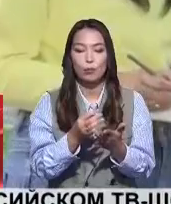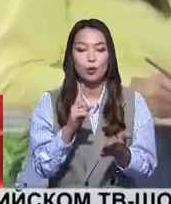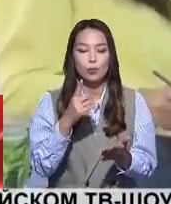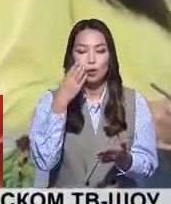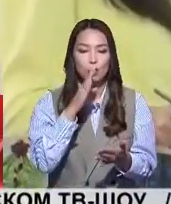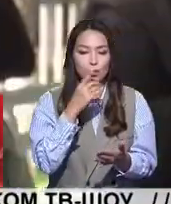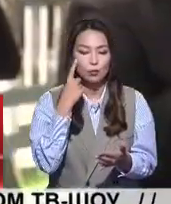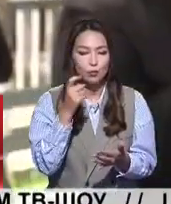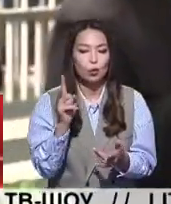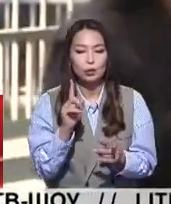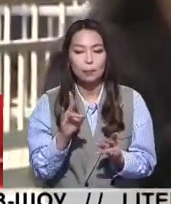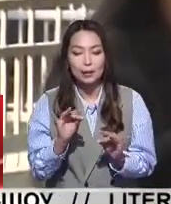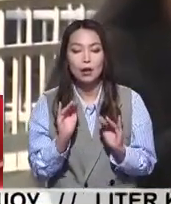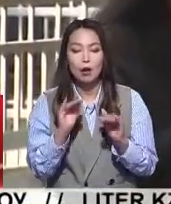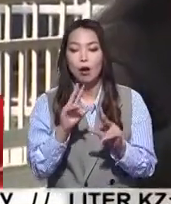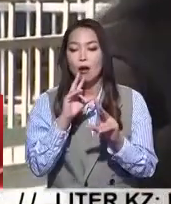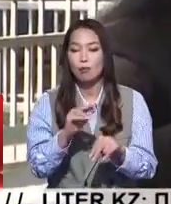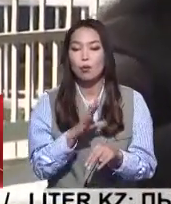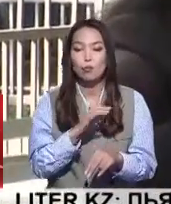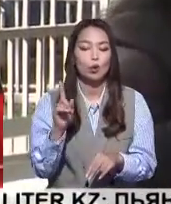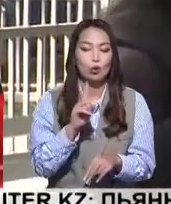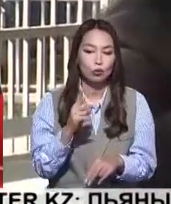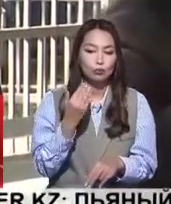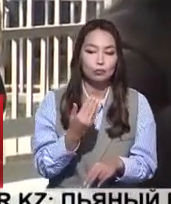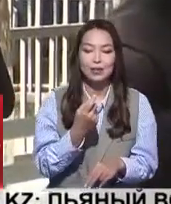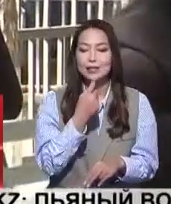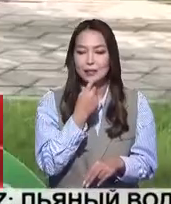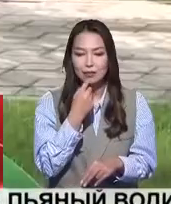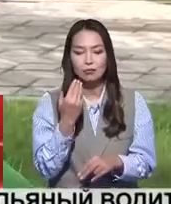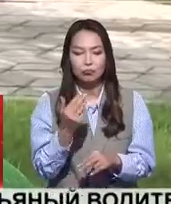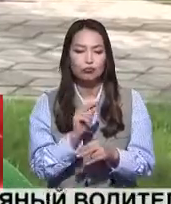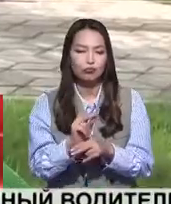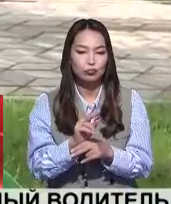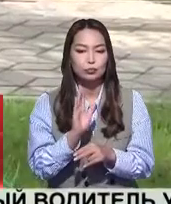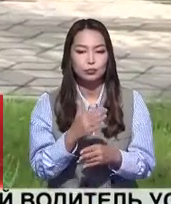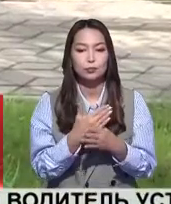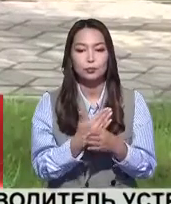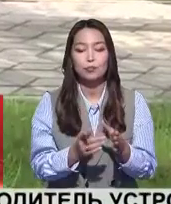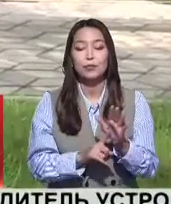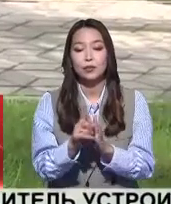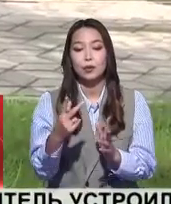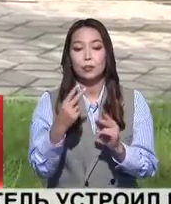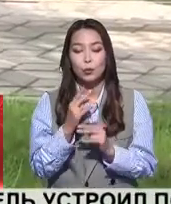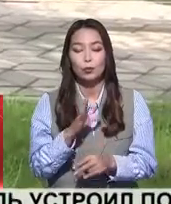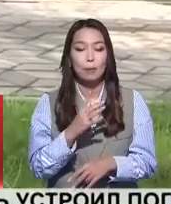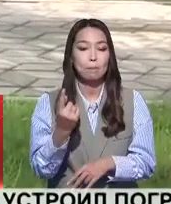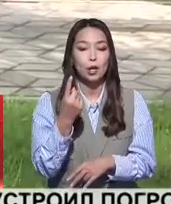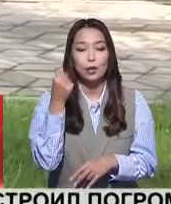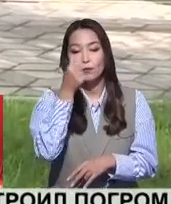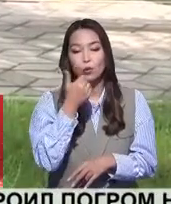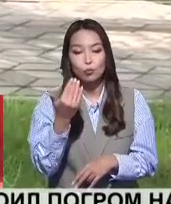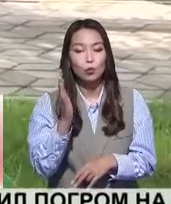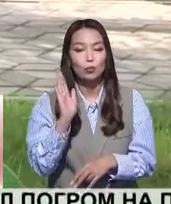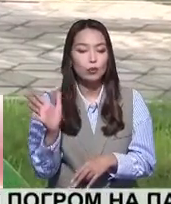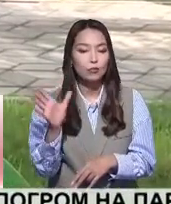утверждают, при поступлении им обещали, изучению языка посвятят весь первый год. Изначально нам обещали, что первый год у них будет только